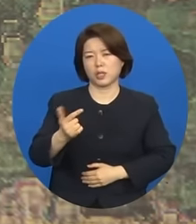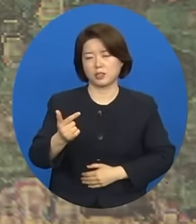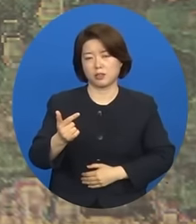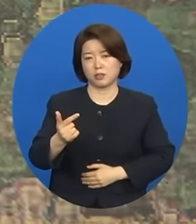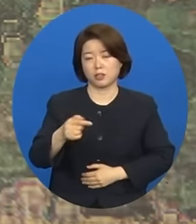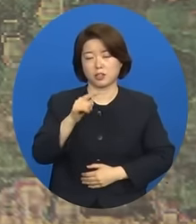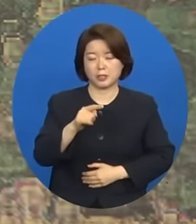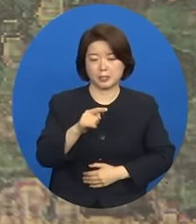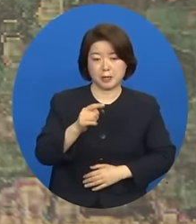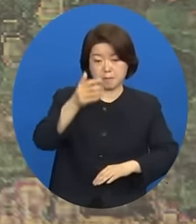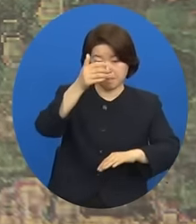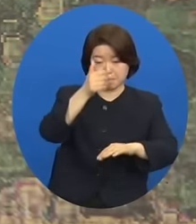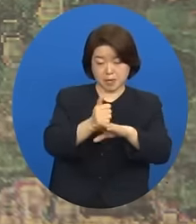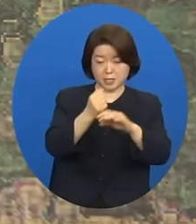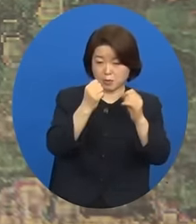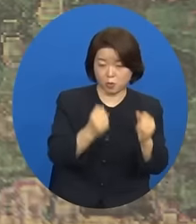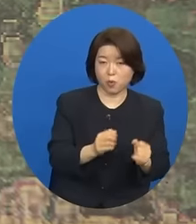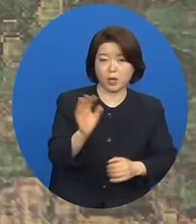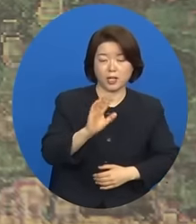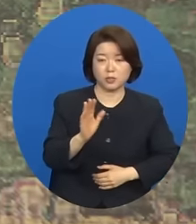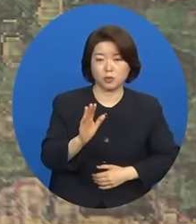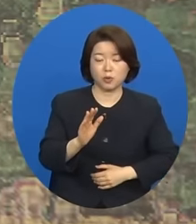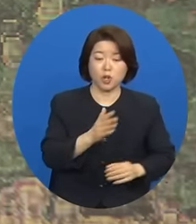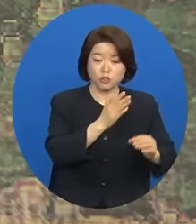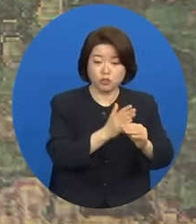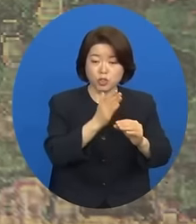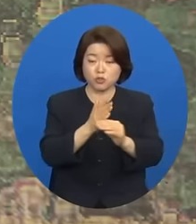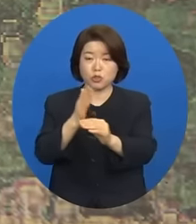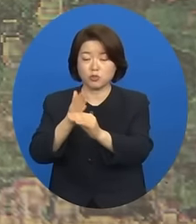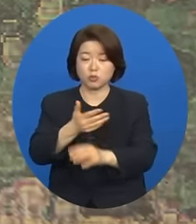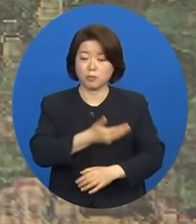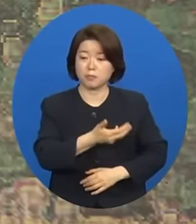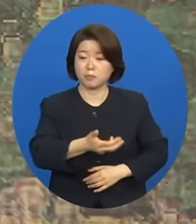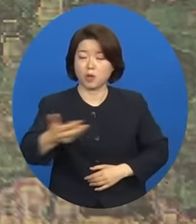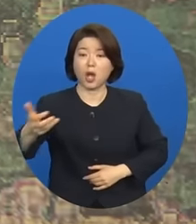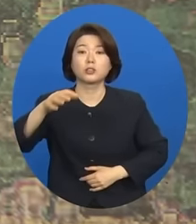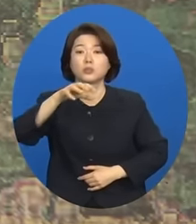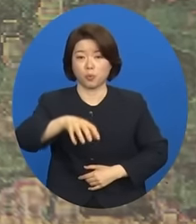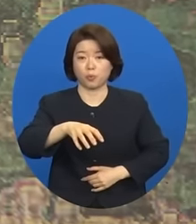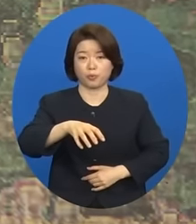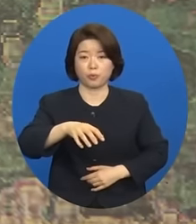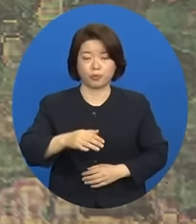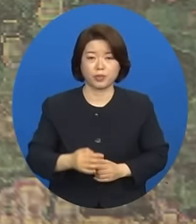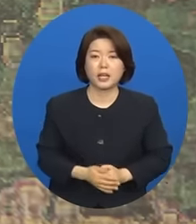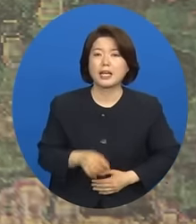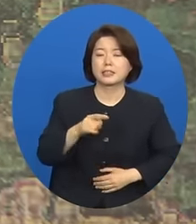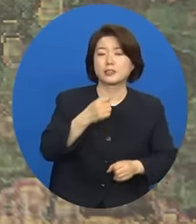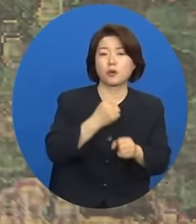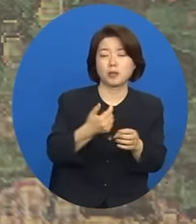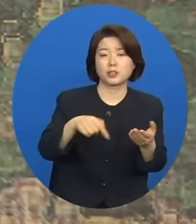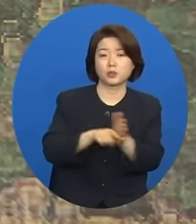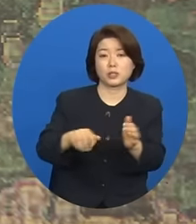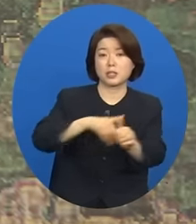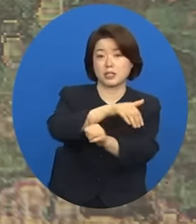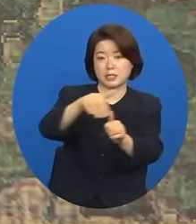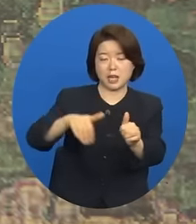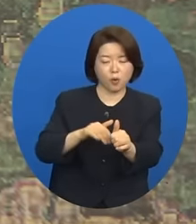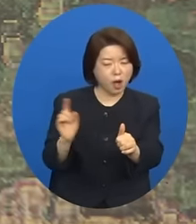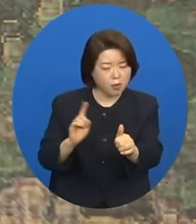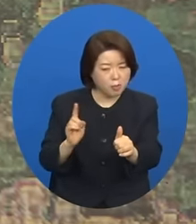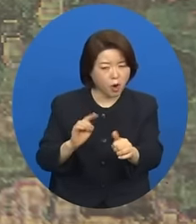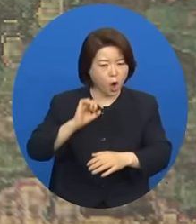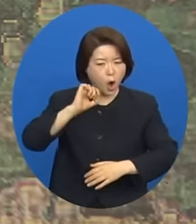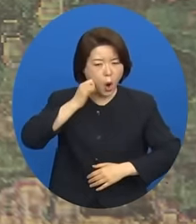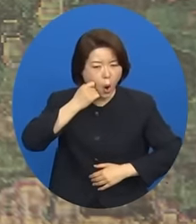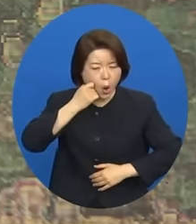정착지가 아니고 정거장이다. 지나가야 한다라는 것이죠. 그래서 그거를 만들기 위해서 상황적으로 뭔가 좀